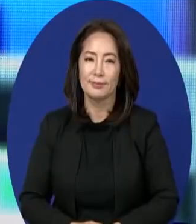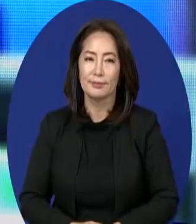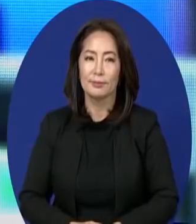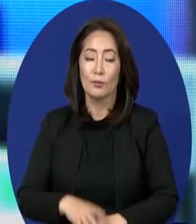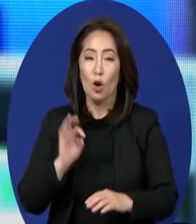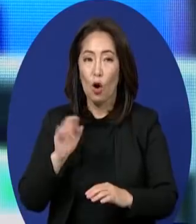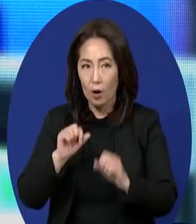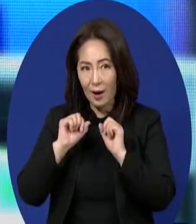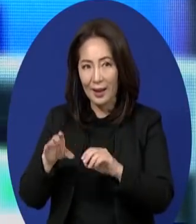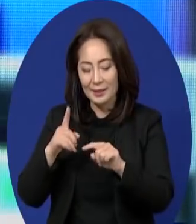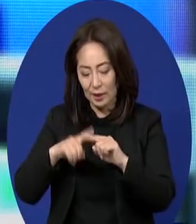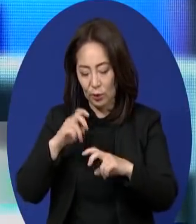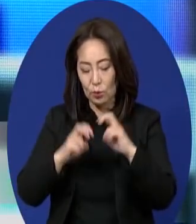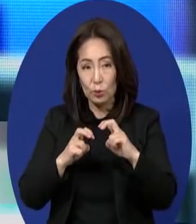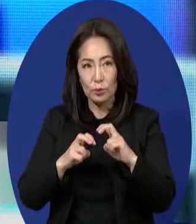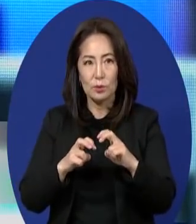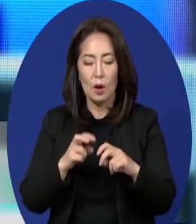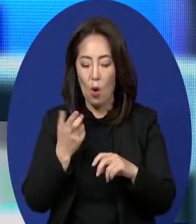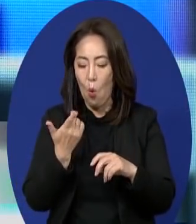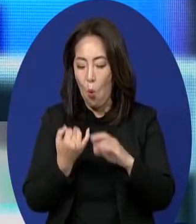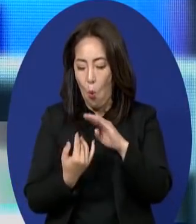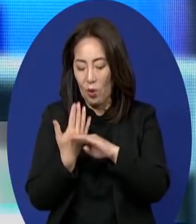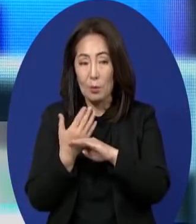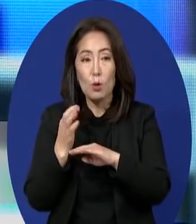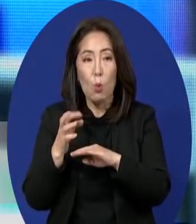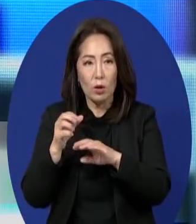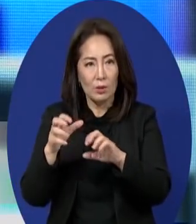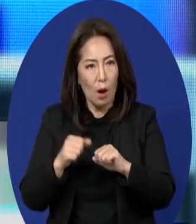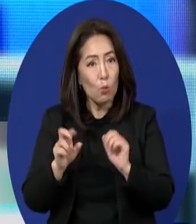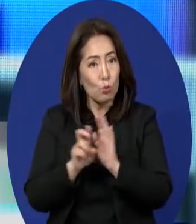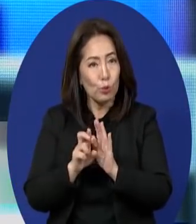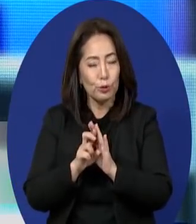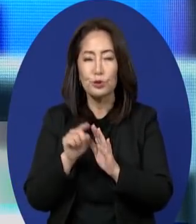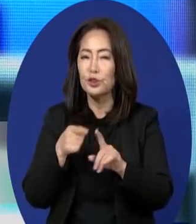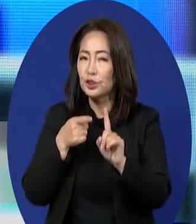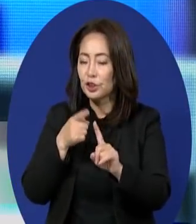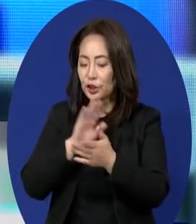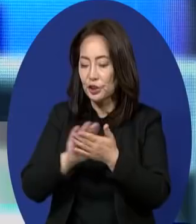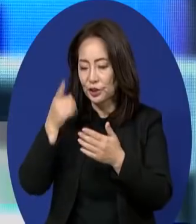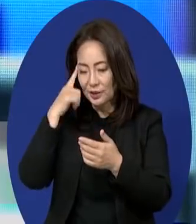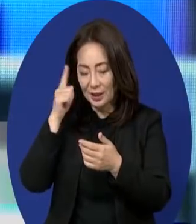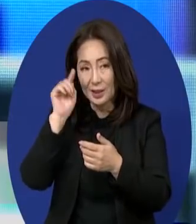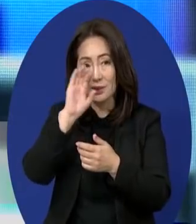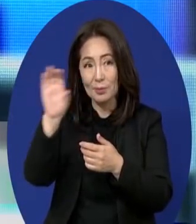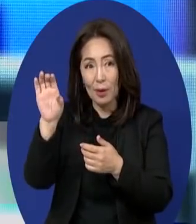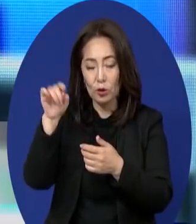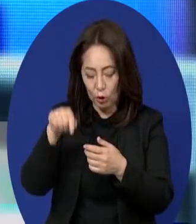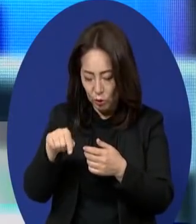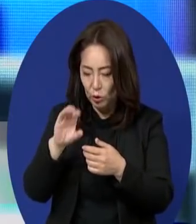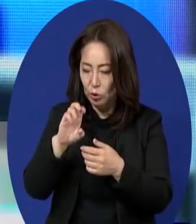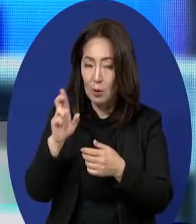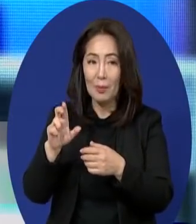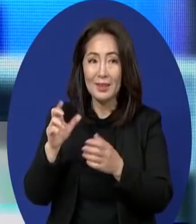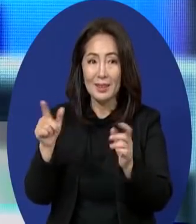Хог хаягдлыг дахин боловсруулад ургамлын бордоо болгон ашиглах боломж байгаа юм а. Энэ чиглэлээр шинийг санаачилдаг аж ахуйн нэгжүүд өнөөдөр Скватрийн